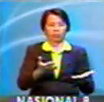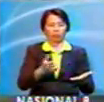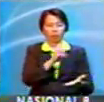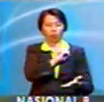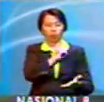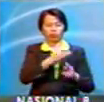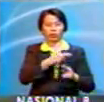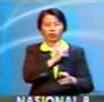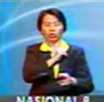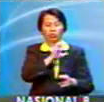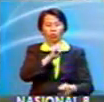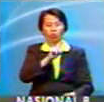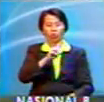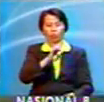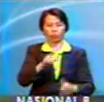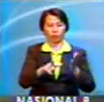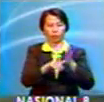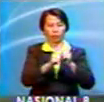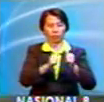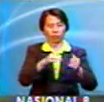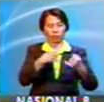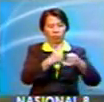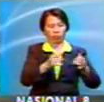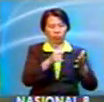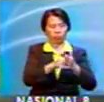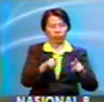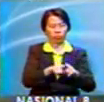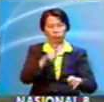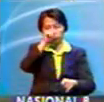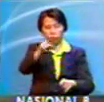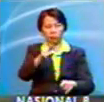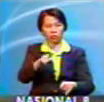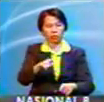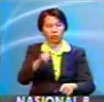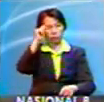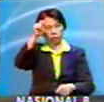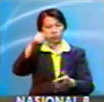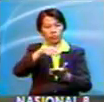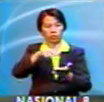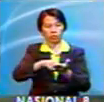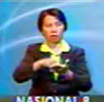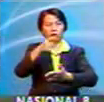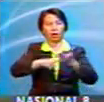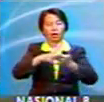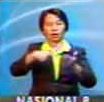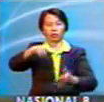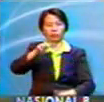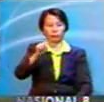Osman yang merupakan seluruh pelajar di Jabatan Pelajaran Jabatan Pendidikan Negeri Terengganu ini. Aku pun